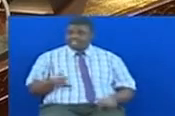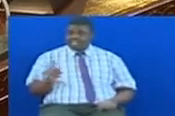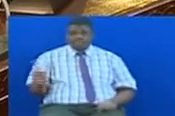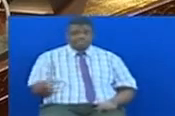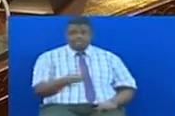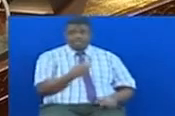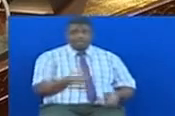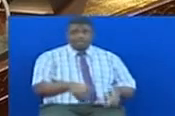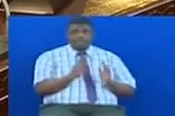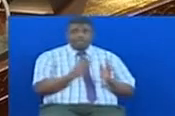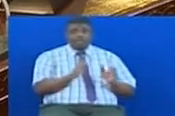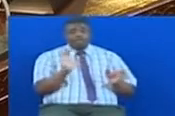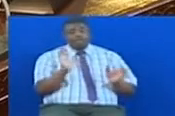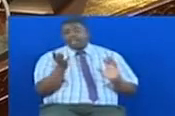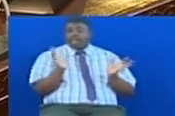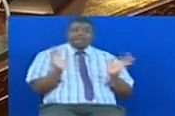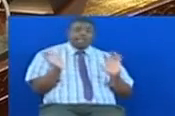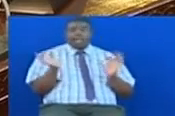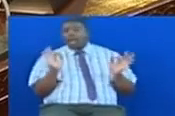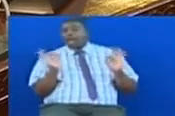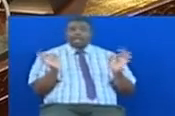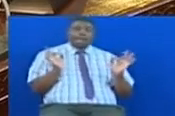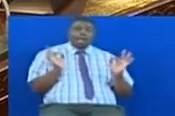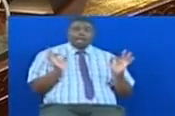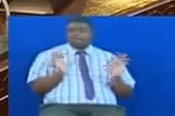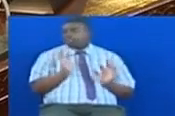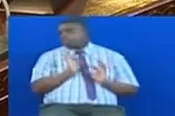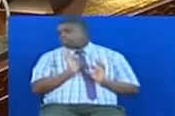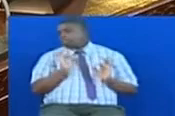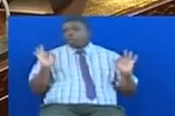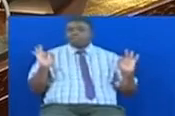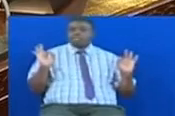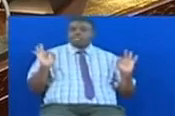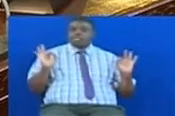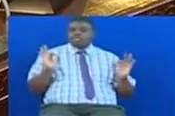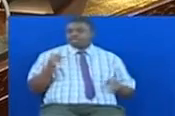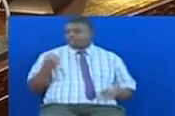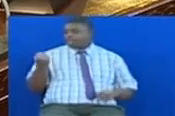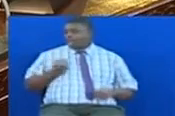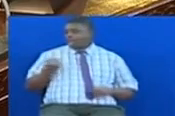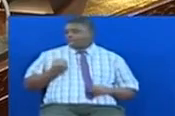barabarani nimependeza, niko smart na wadada wananigombea. Kwa hiyo